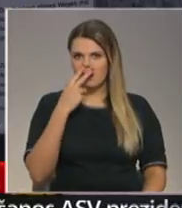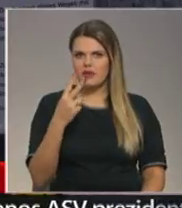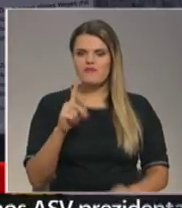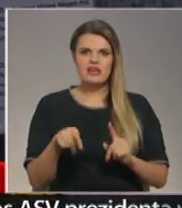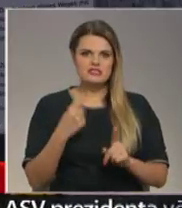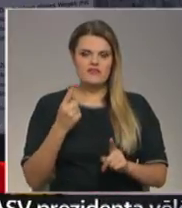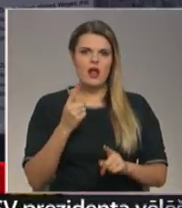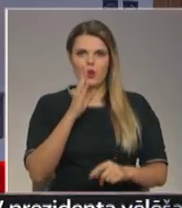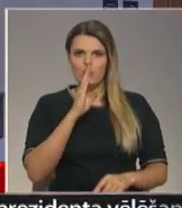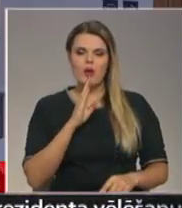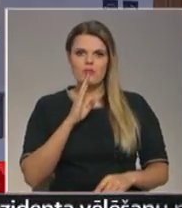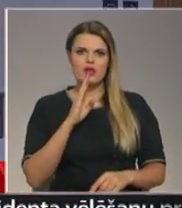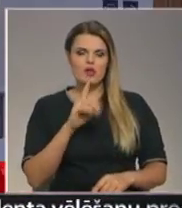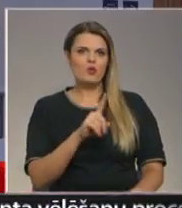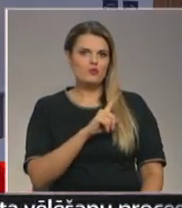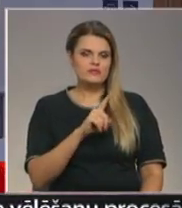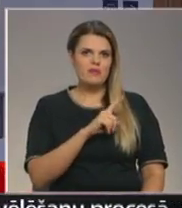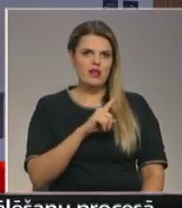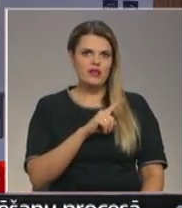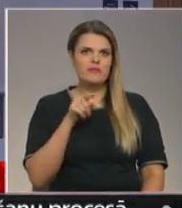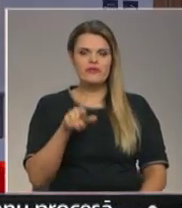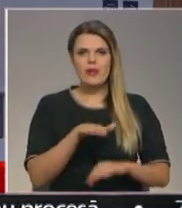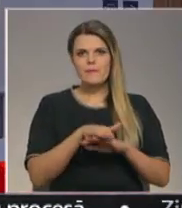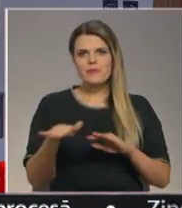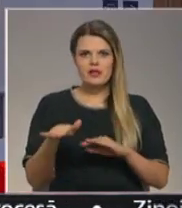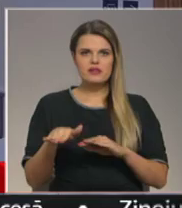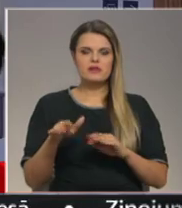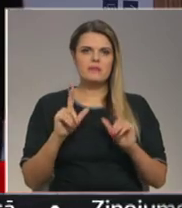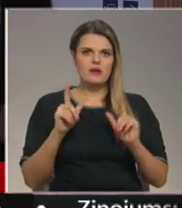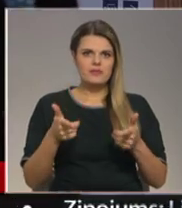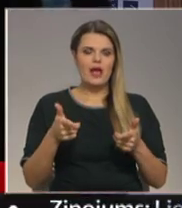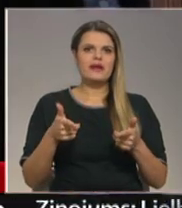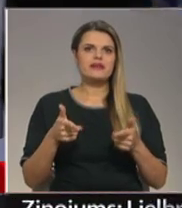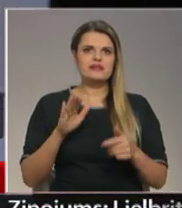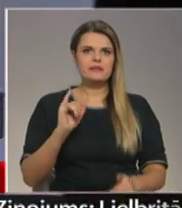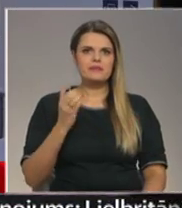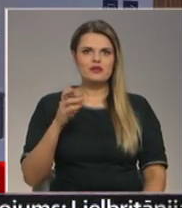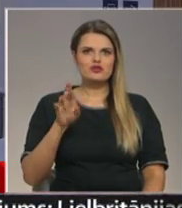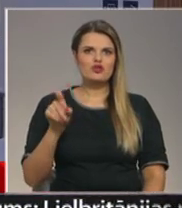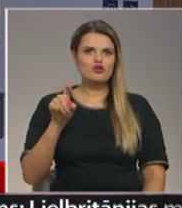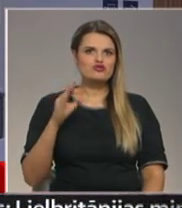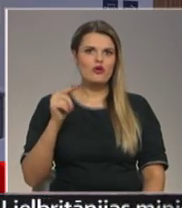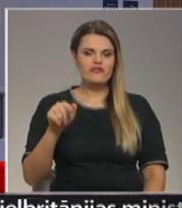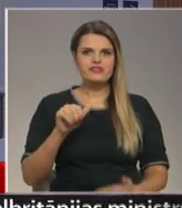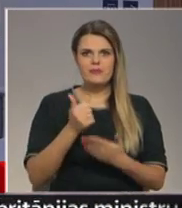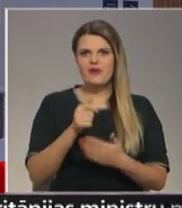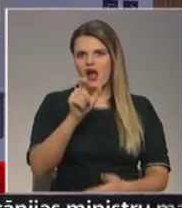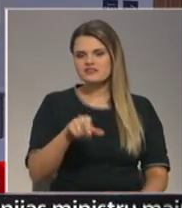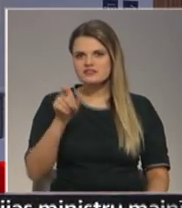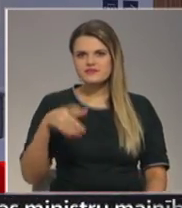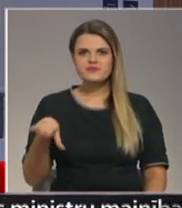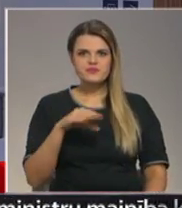vēl pastiprināt loma. Tām pilnībā piekrīt Microsoft pārstāvi un pie